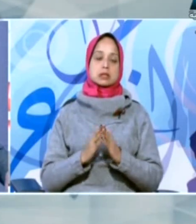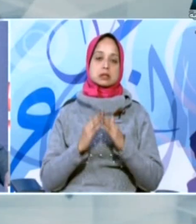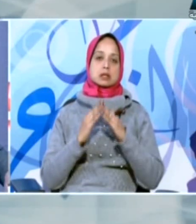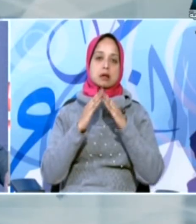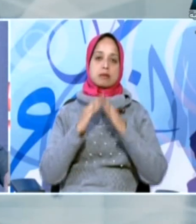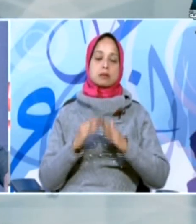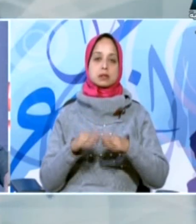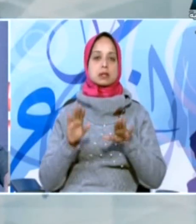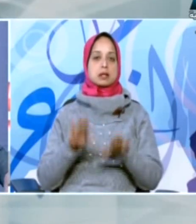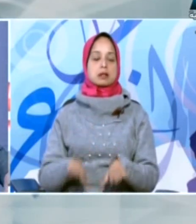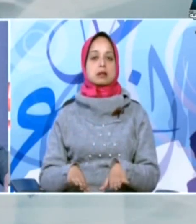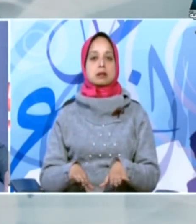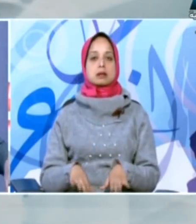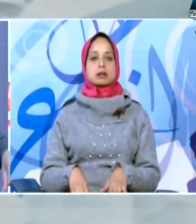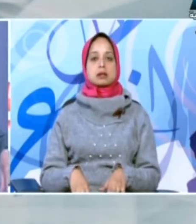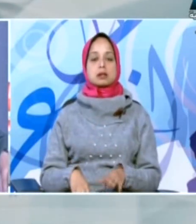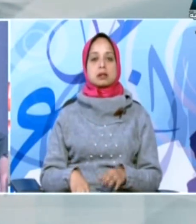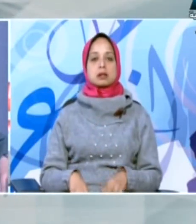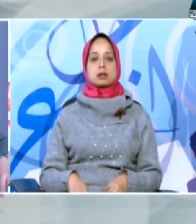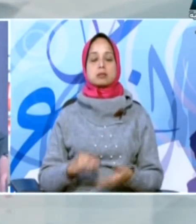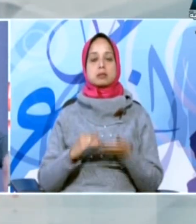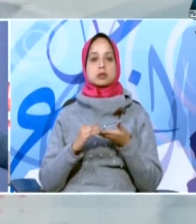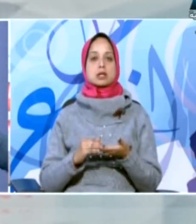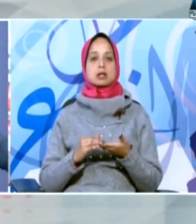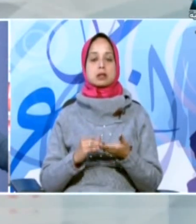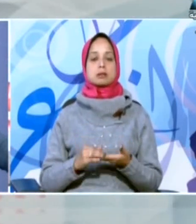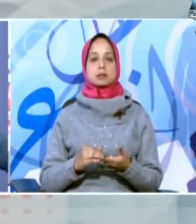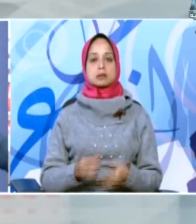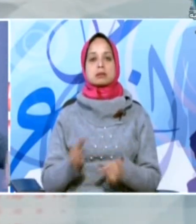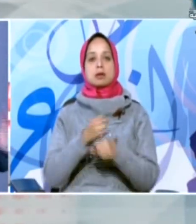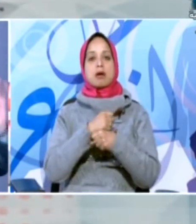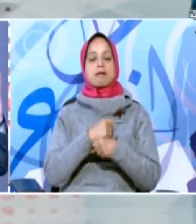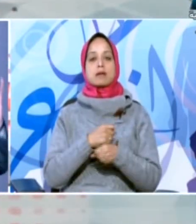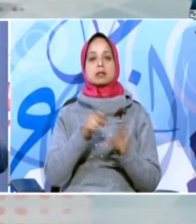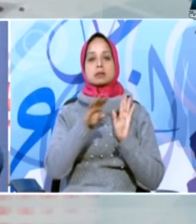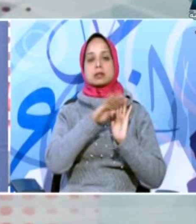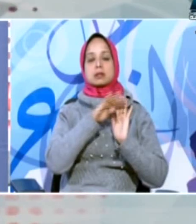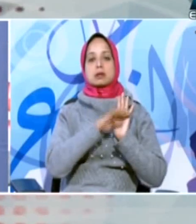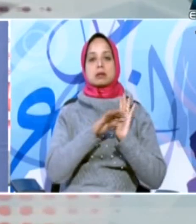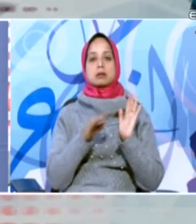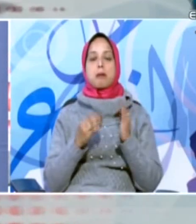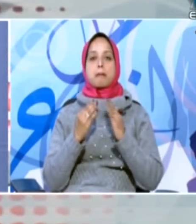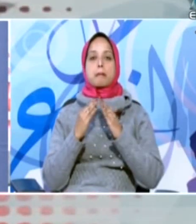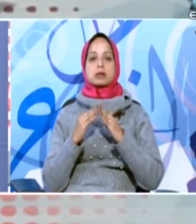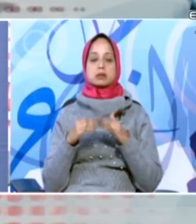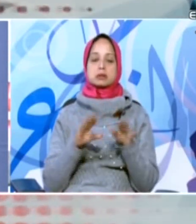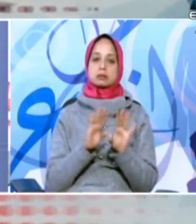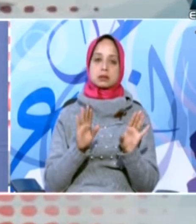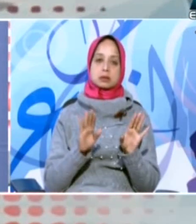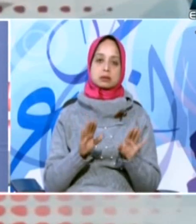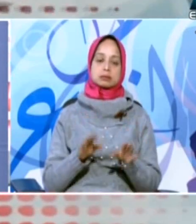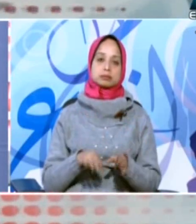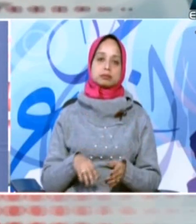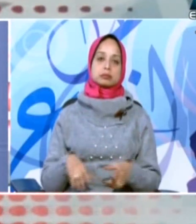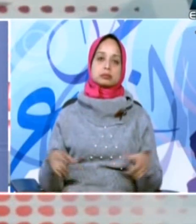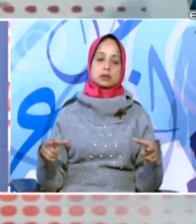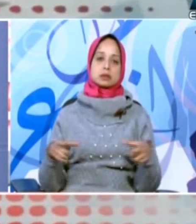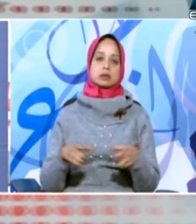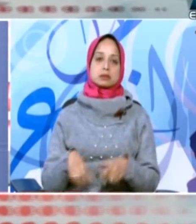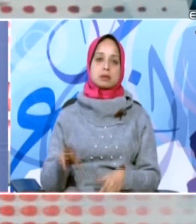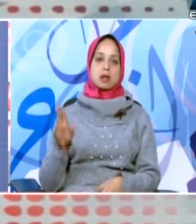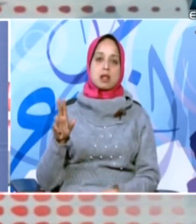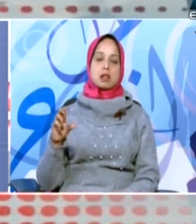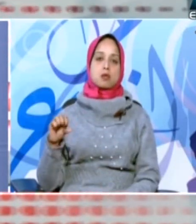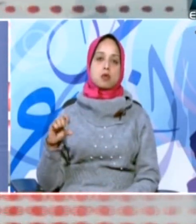بشكل استعمار. ده بشكل تحفظ في التصريح. انت كده خدت الاستقلال. حزب الوفد راح لانجلترا وقال لها احنا